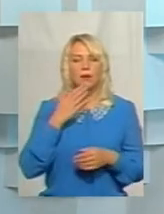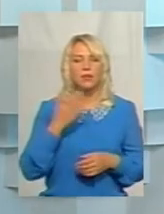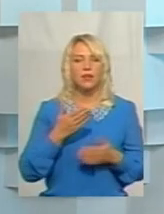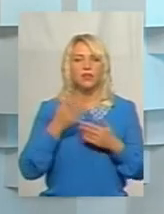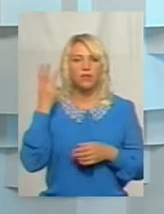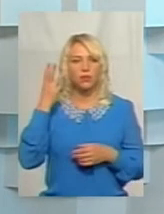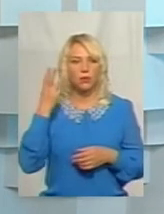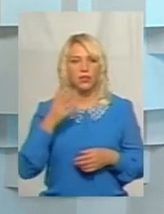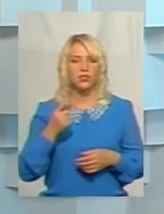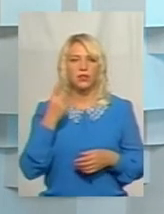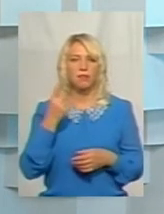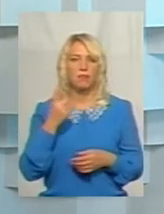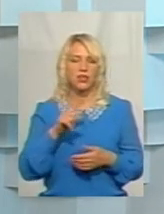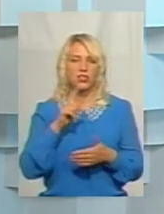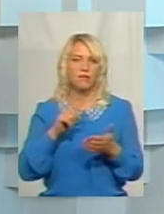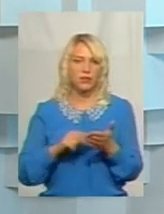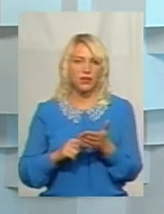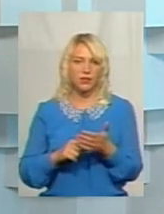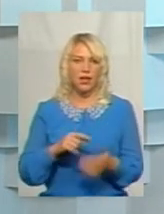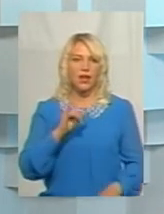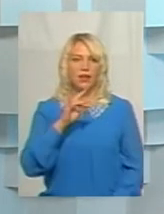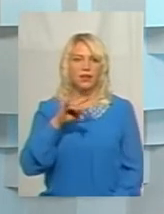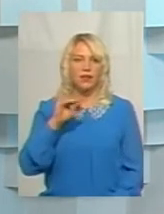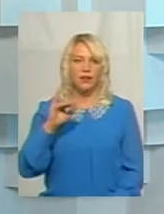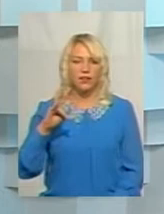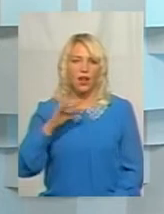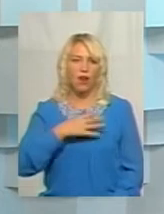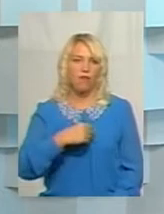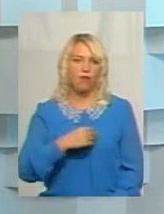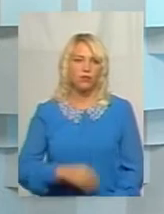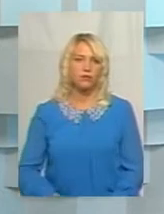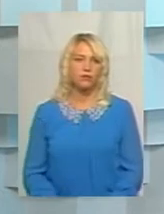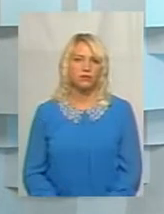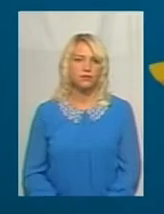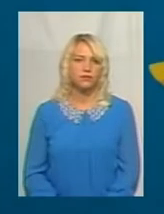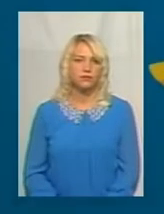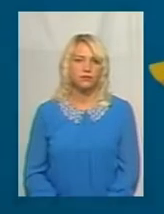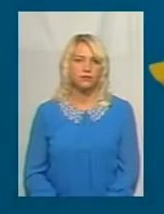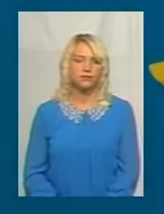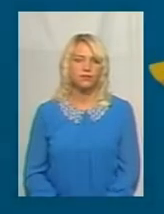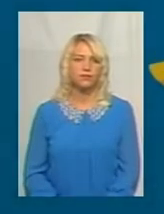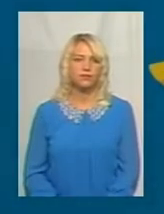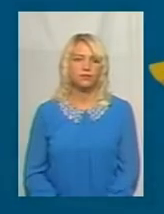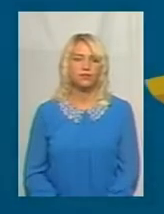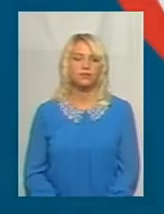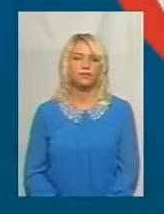хмельничан. Прошу, перше, Ірина Львов. Слухаємо її і прошу.